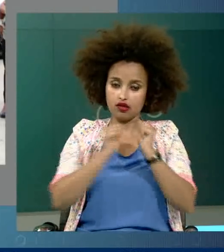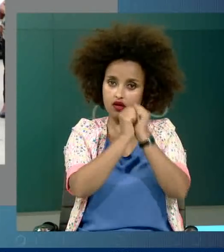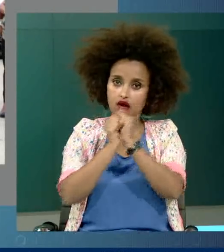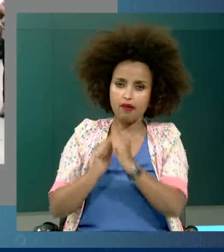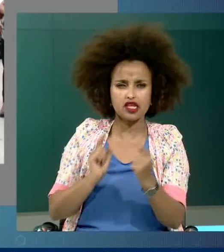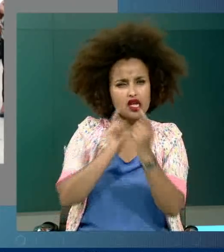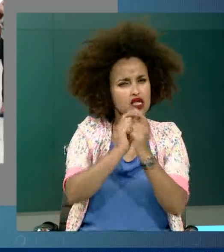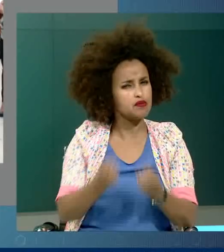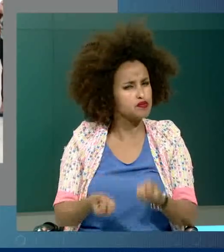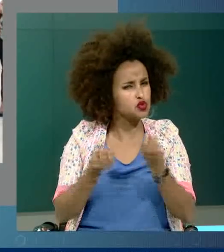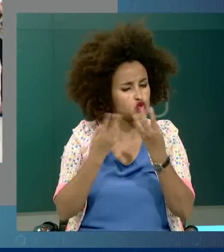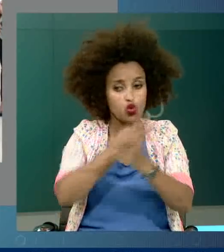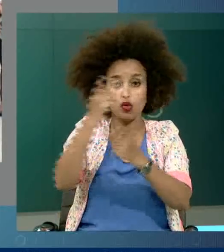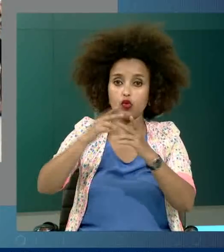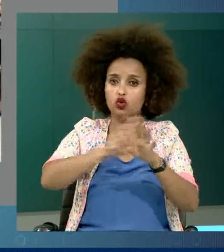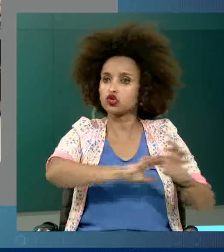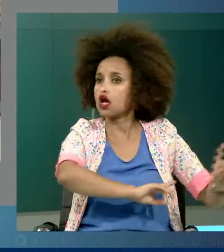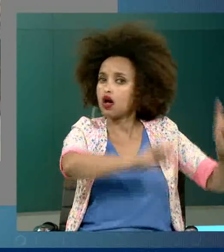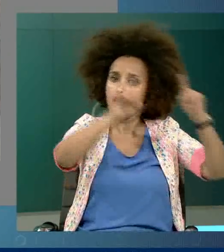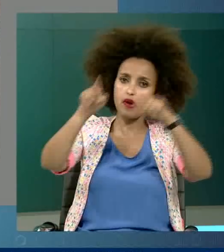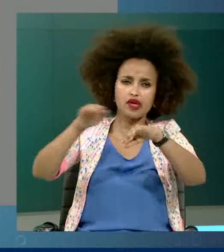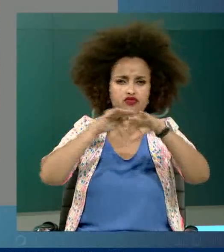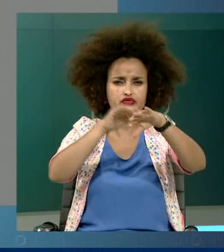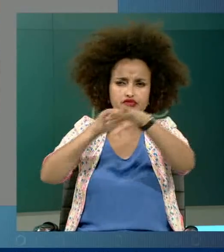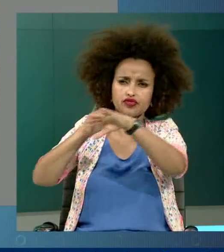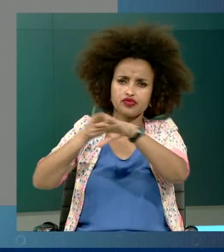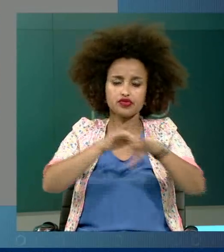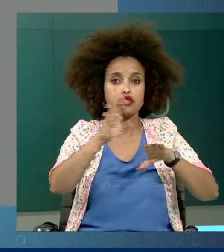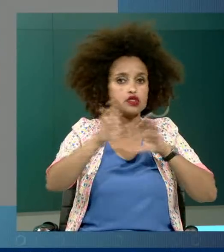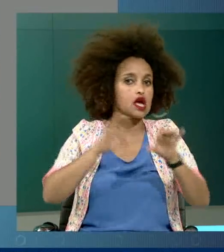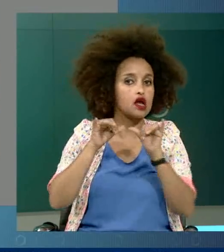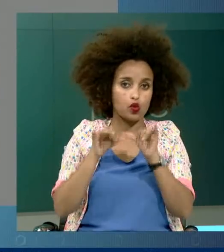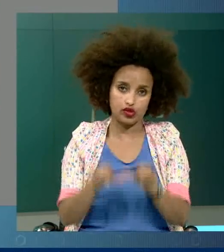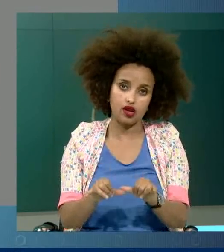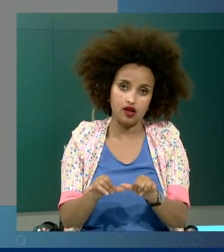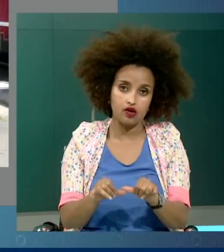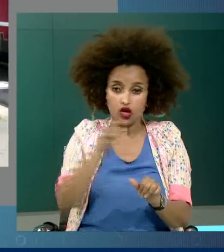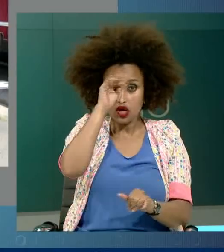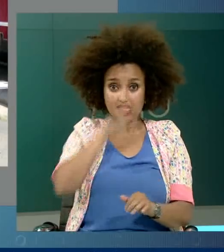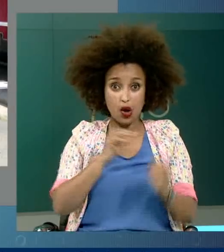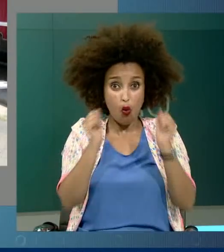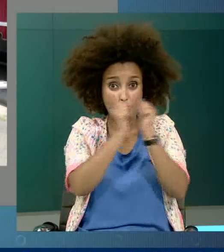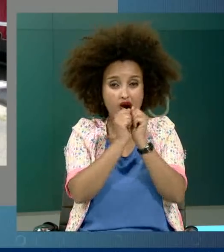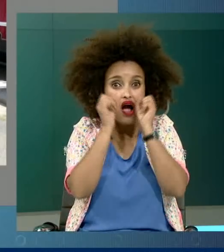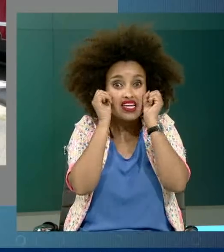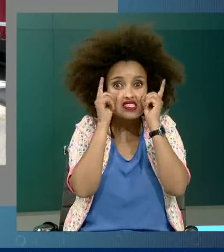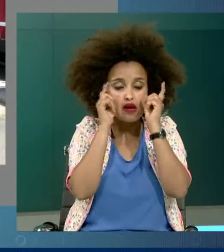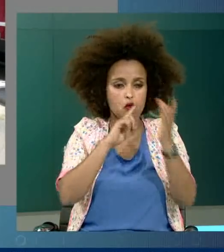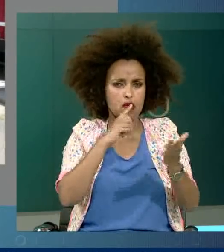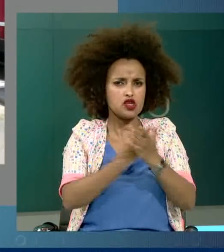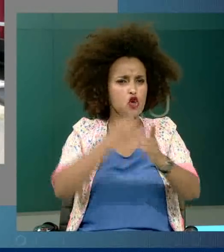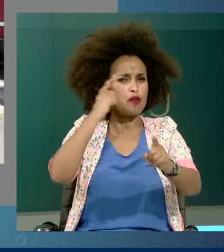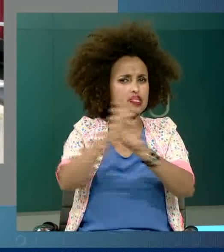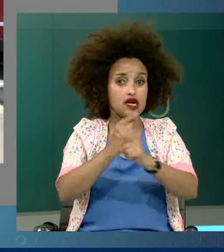በጣም በርካታ ስፍራዎች ላይ በመሄድ ነበር እኛ ቅስቀሳዎችን ስናረግ የነበረው። ሰው ጋር ግንዛቤው ወይም መረጃው